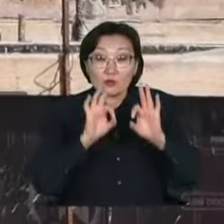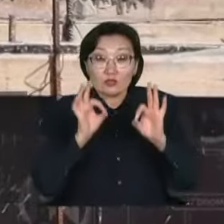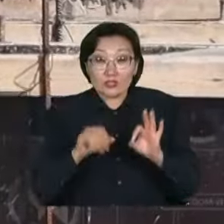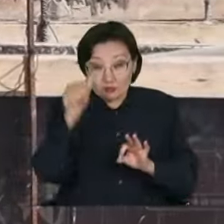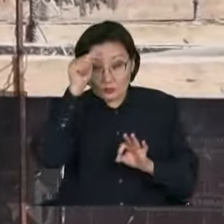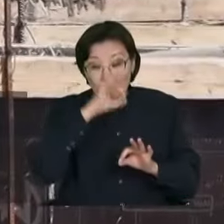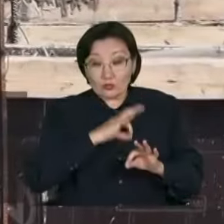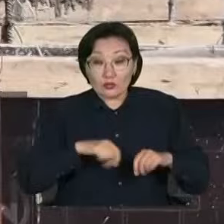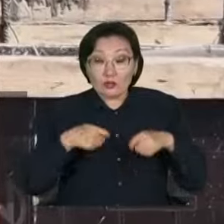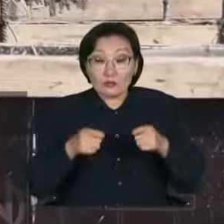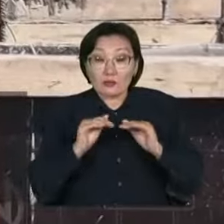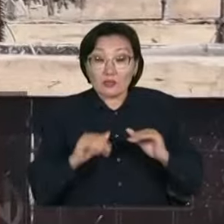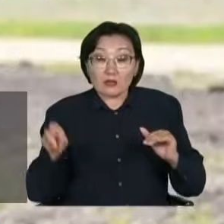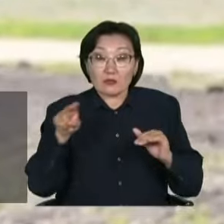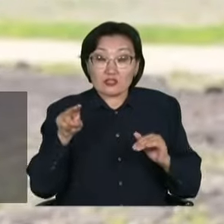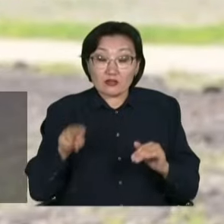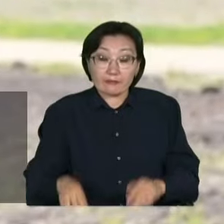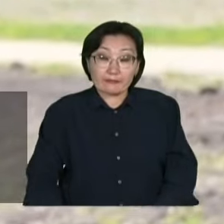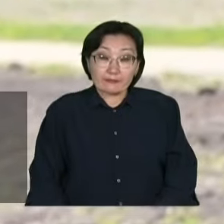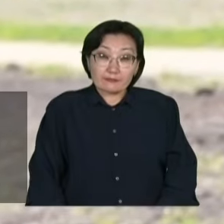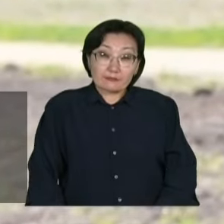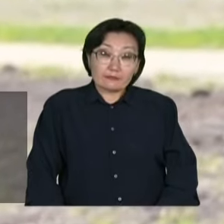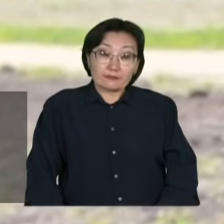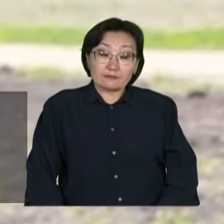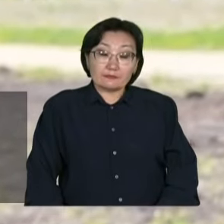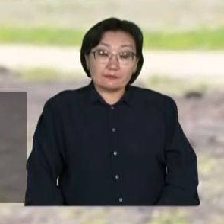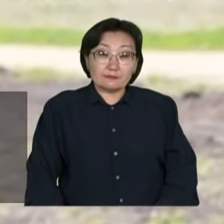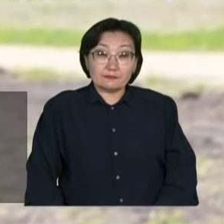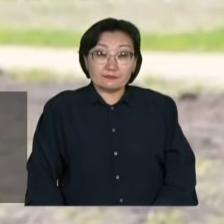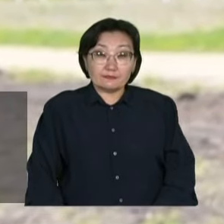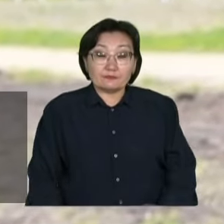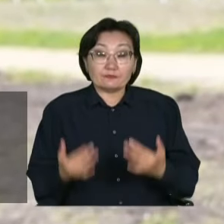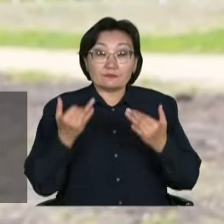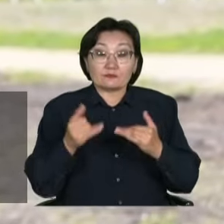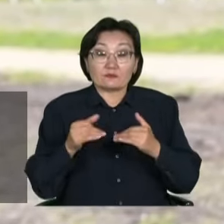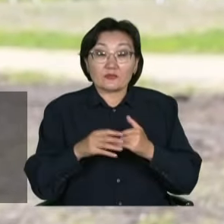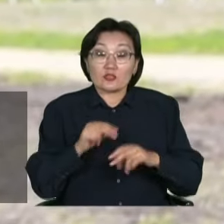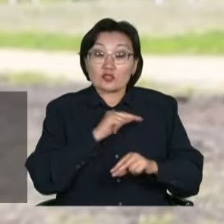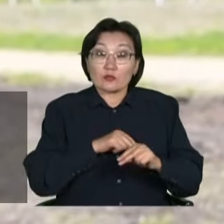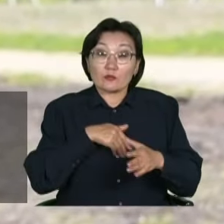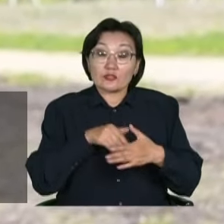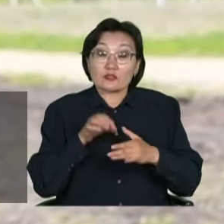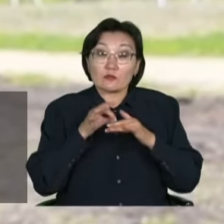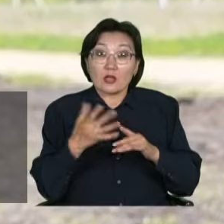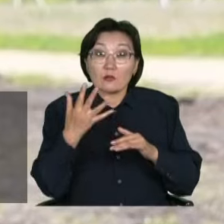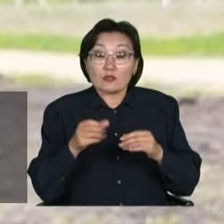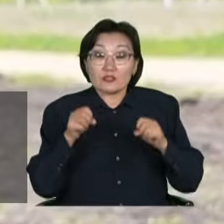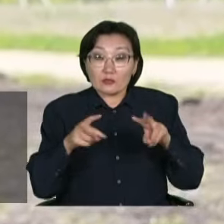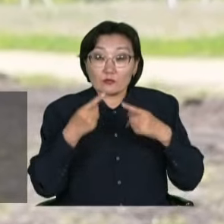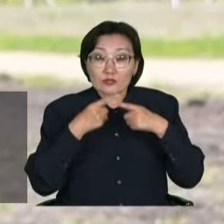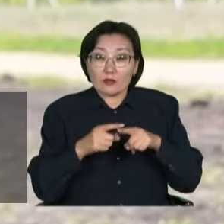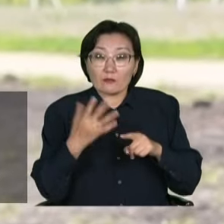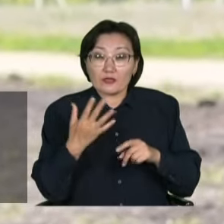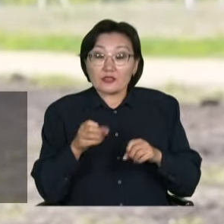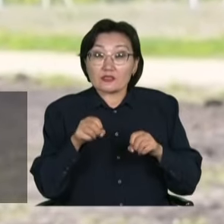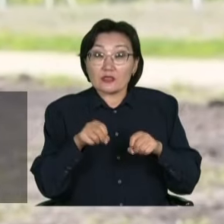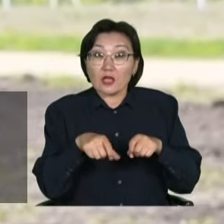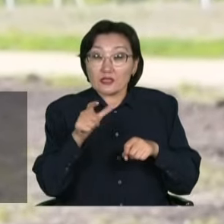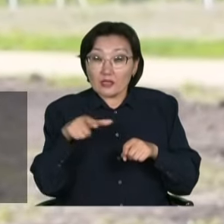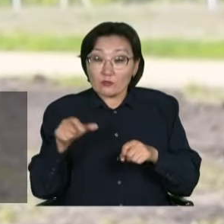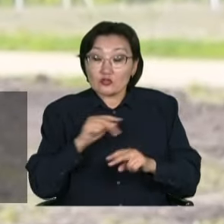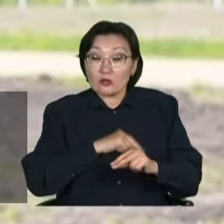қолданысқа берілетін балабақша. Сейчас производятся земные работы. Қазір жұмыс қызу. Бес техника мен бес адам жұмылдырылып отыр.